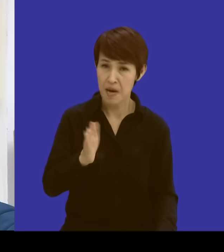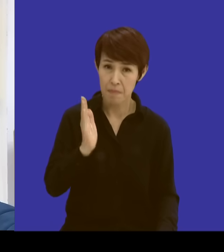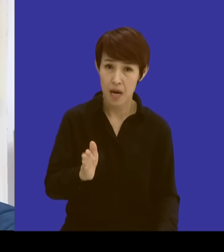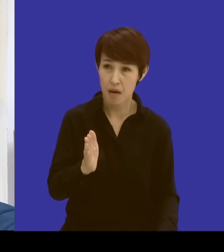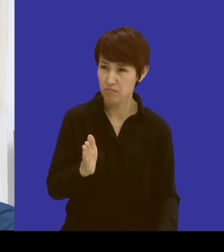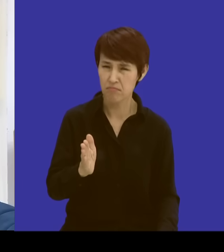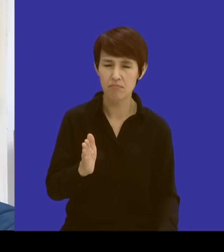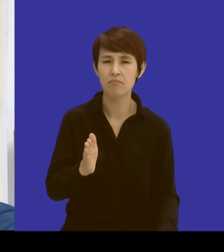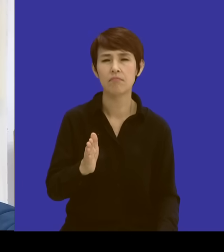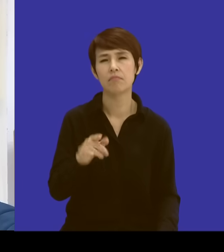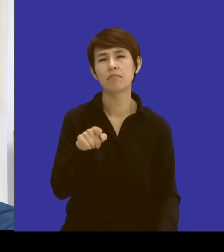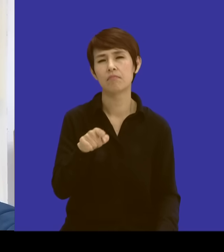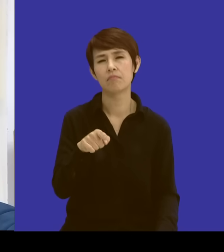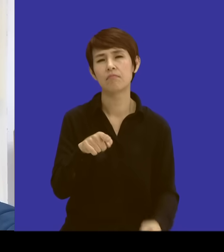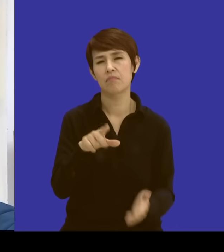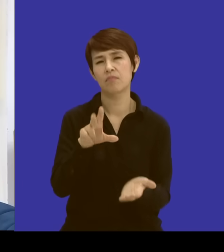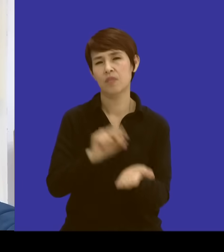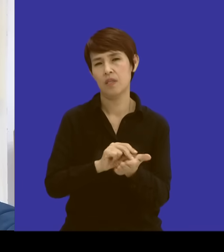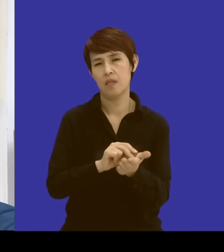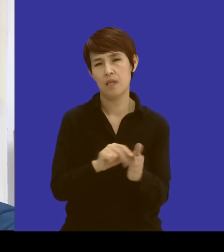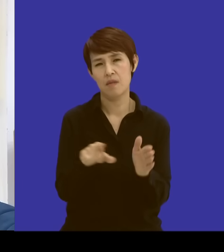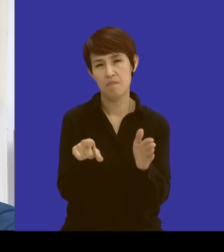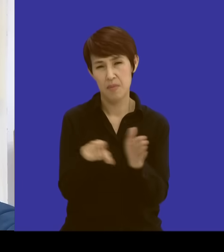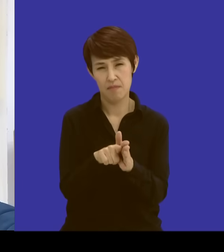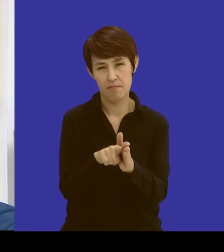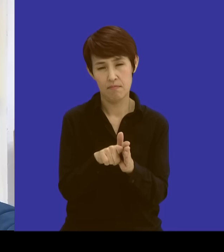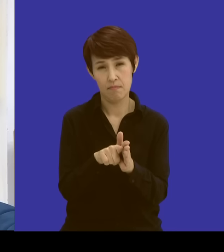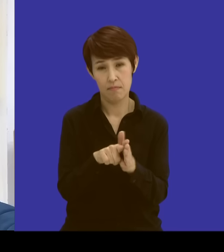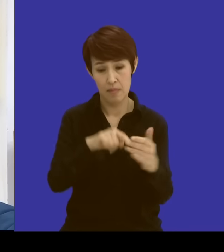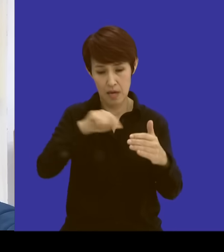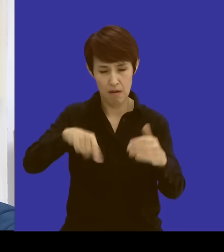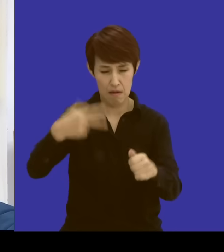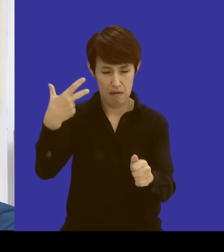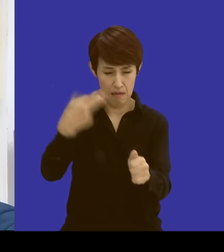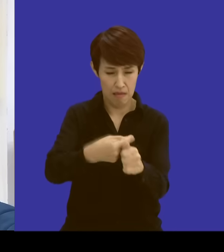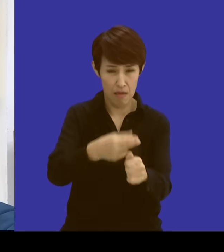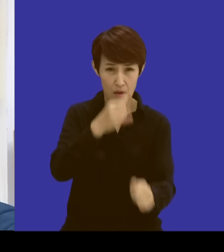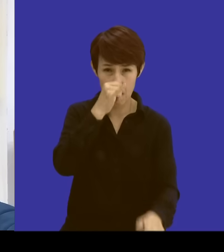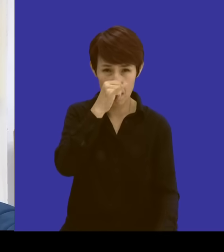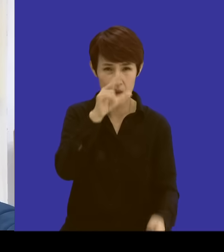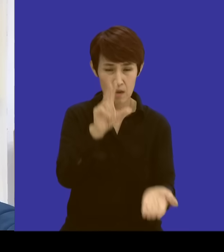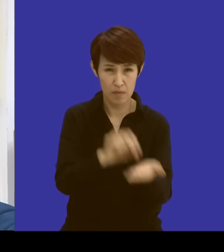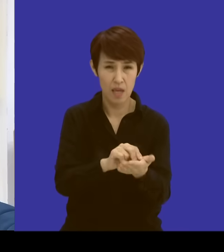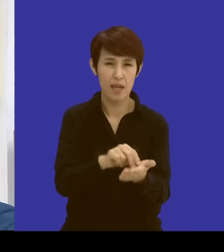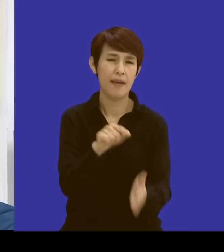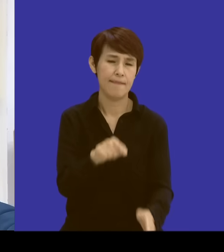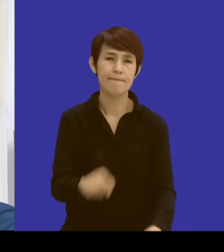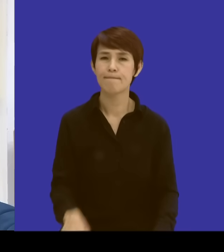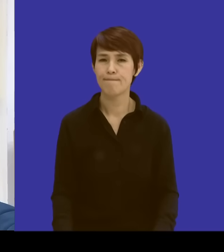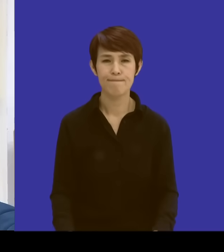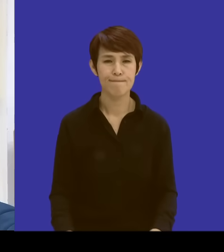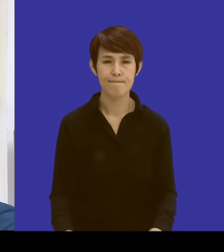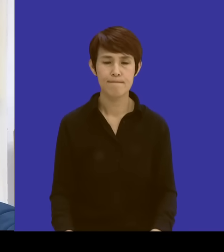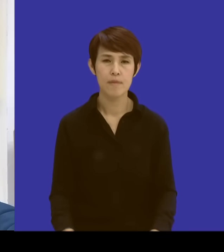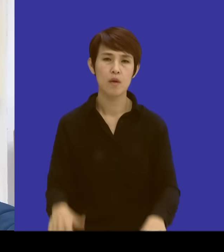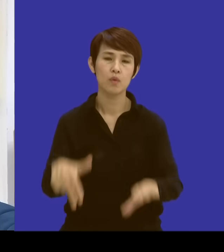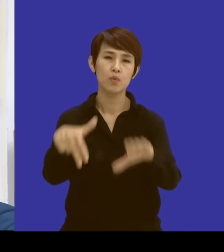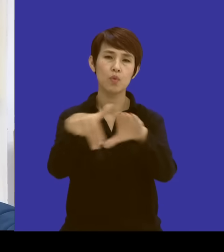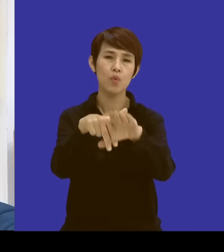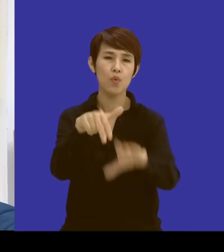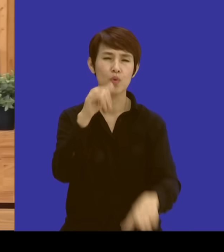좀 잘못 이제 신앙 안에서 주입되는 그러다 보니까 그걸 안 만나려고 하니까 종교